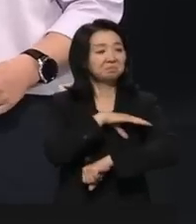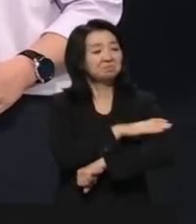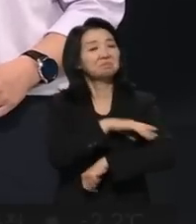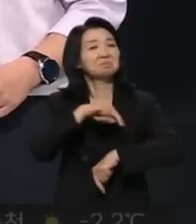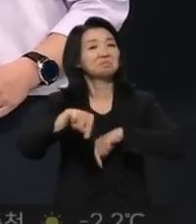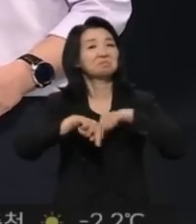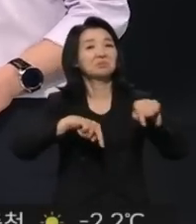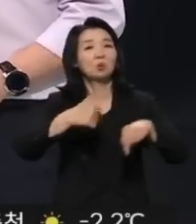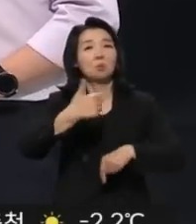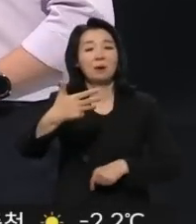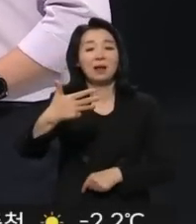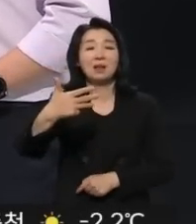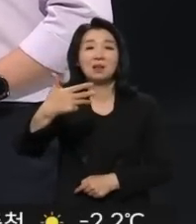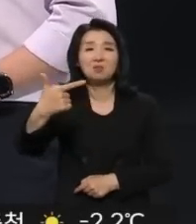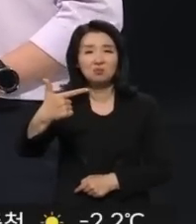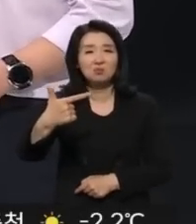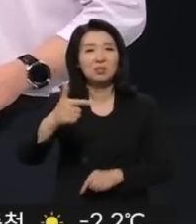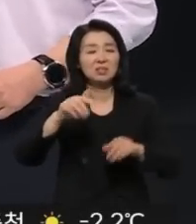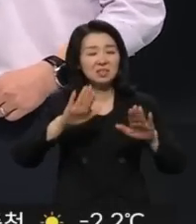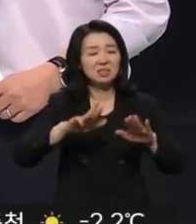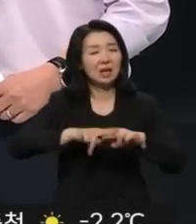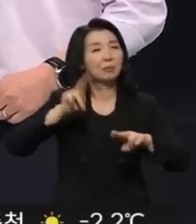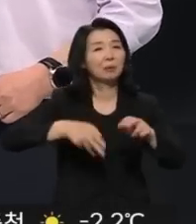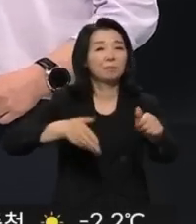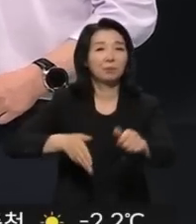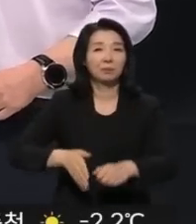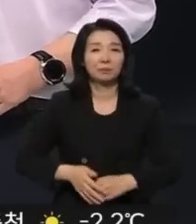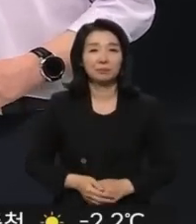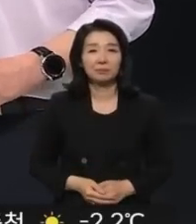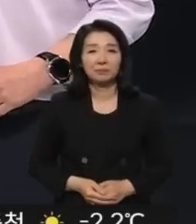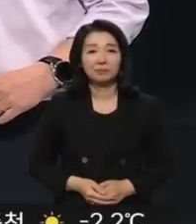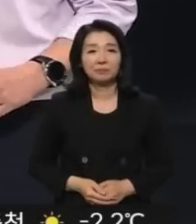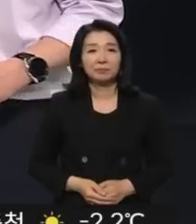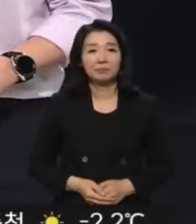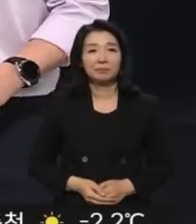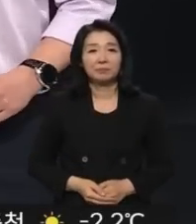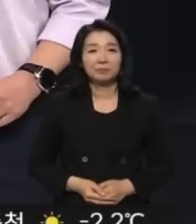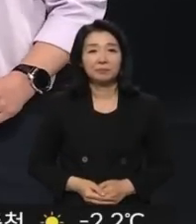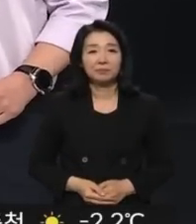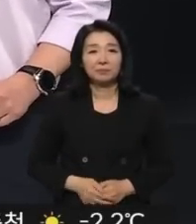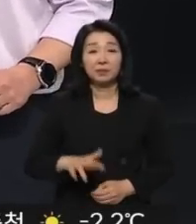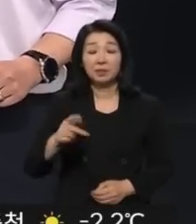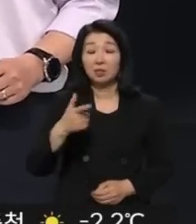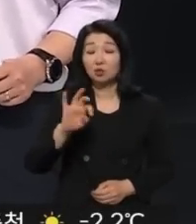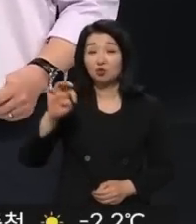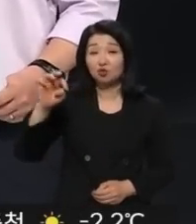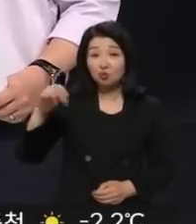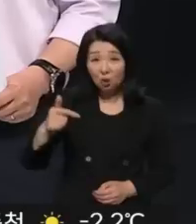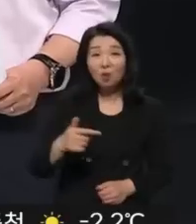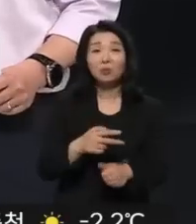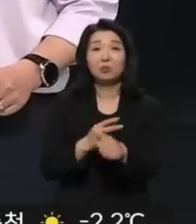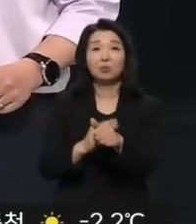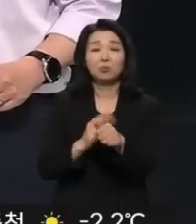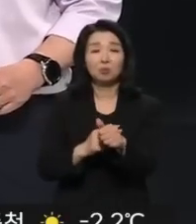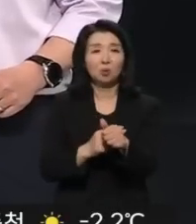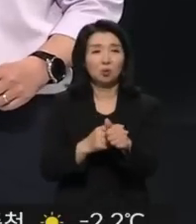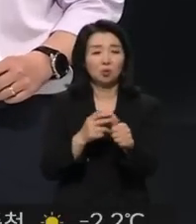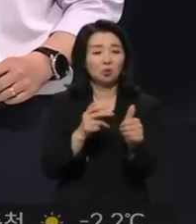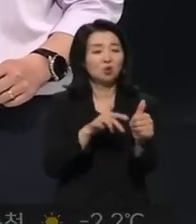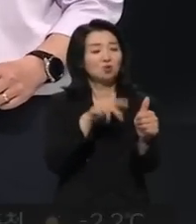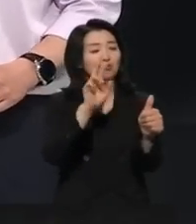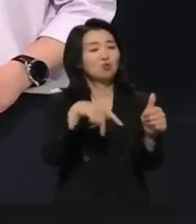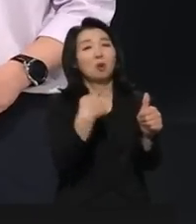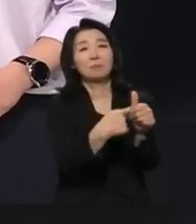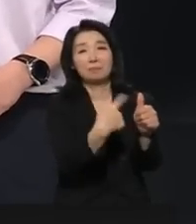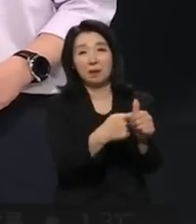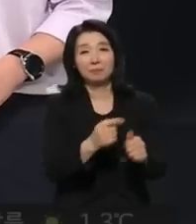586 세대는 아름다운 퇴장을 준비해야 한다라면서 말입니다. 진중권 광운대 교수도 유 전 이사장 비판에